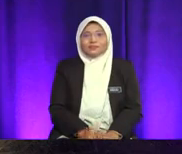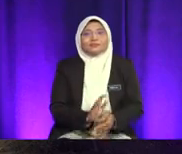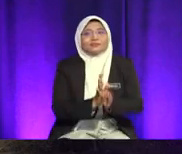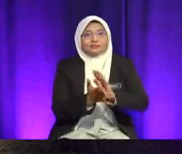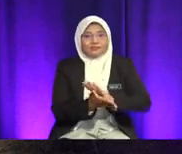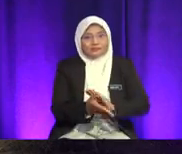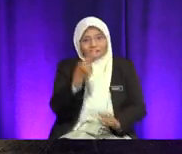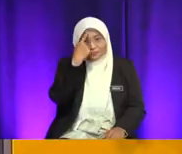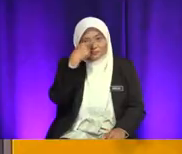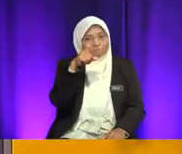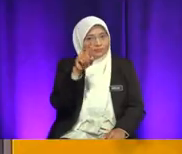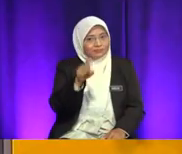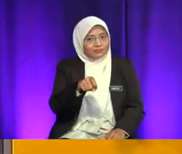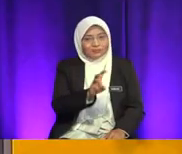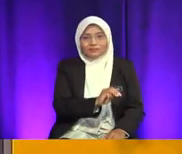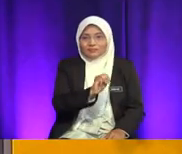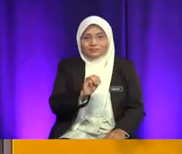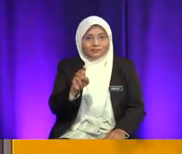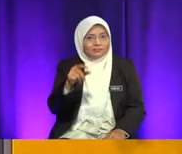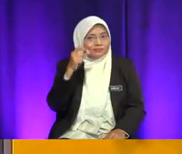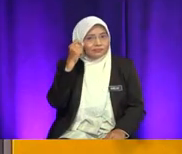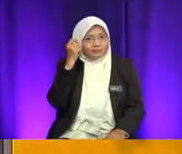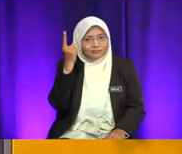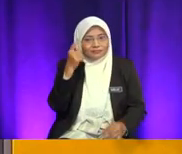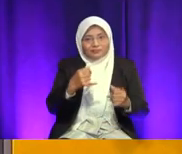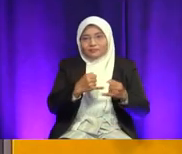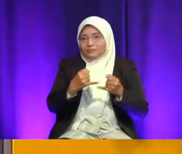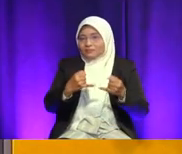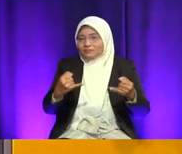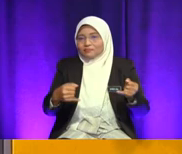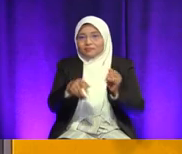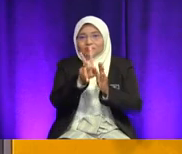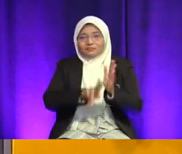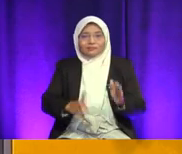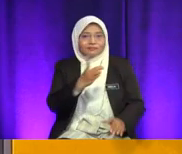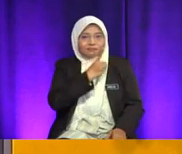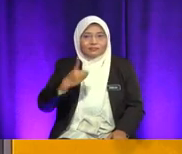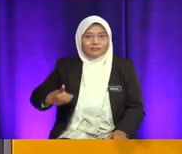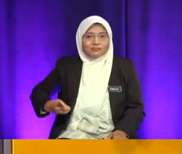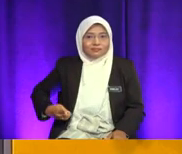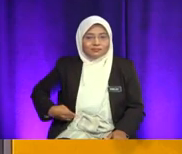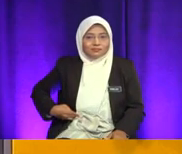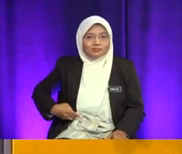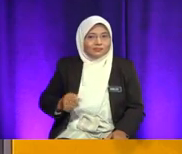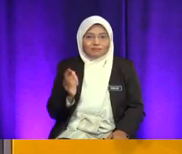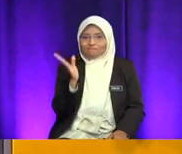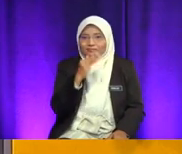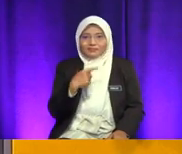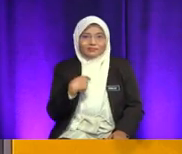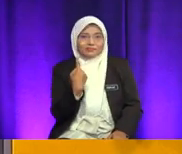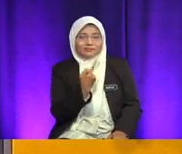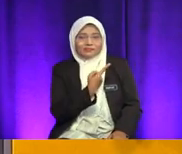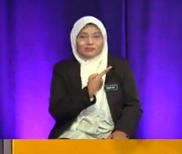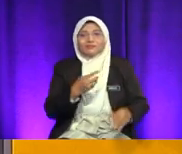yang paham tentang jenis-jenisnya kedaulatan yang saya Terangkan sebentar tadi Mari Kita uji pemahaman murid